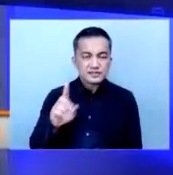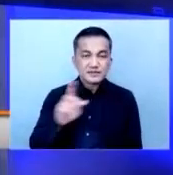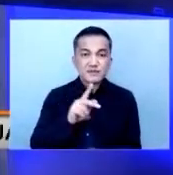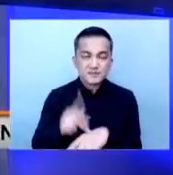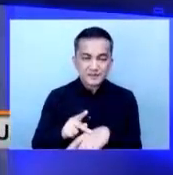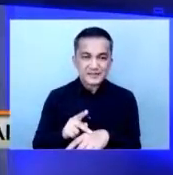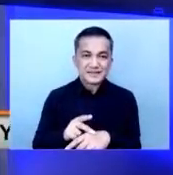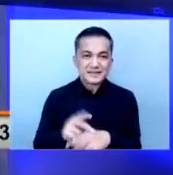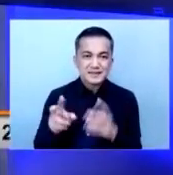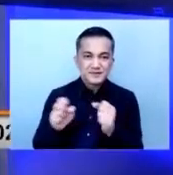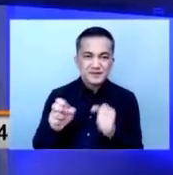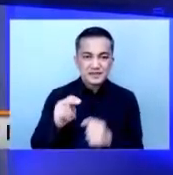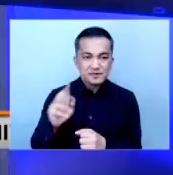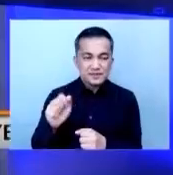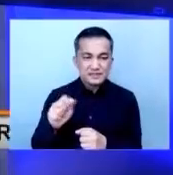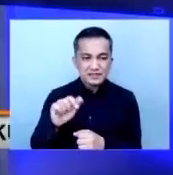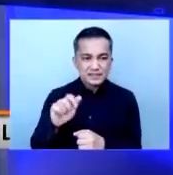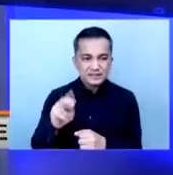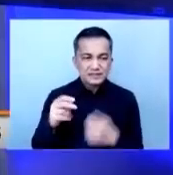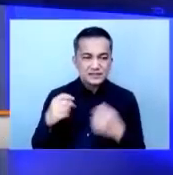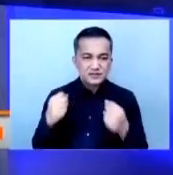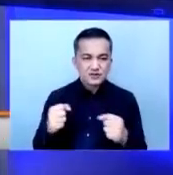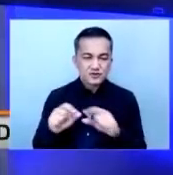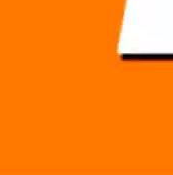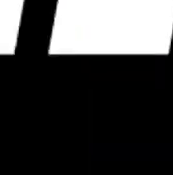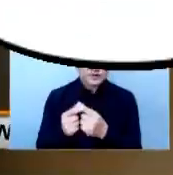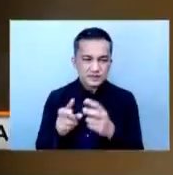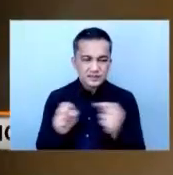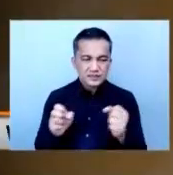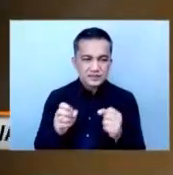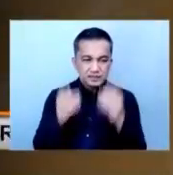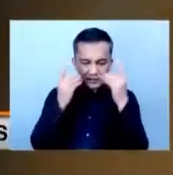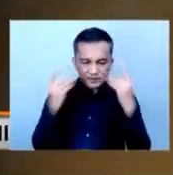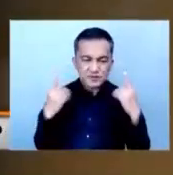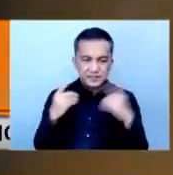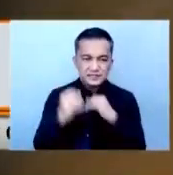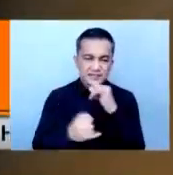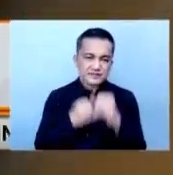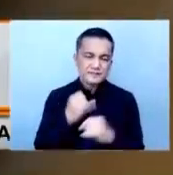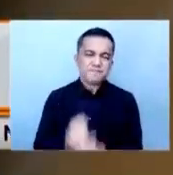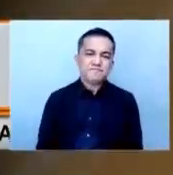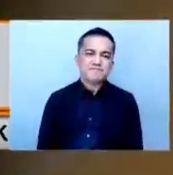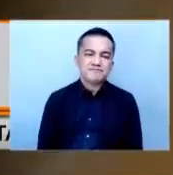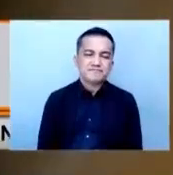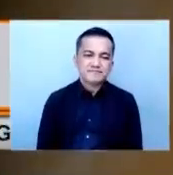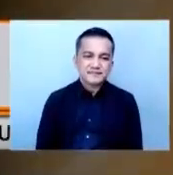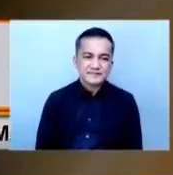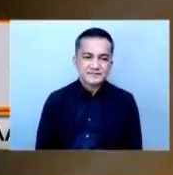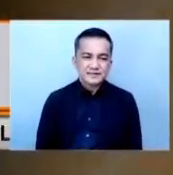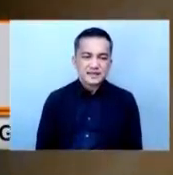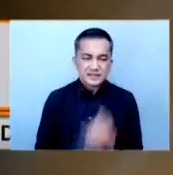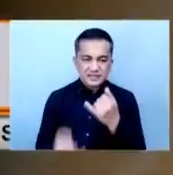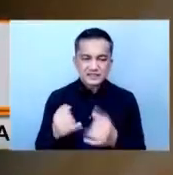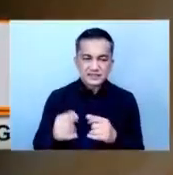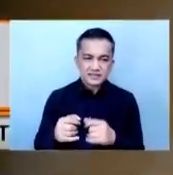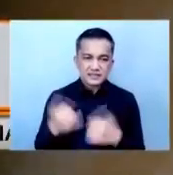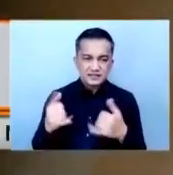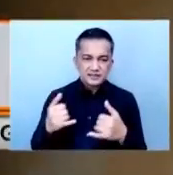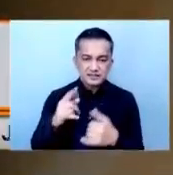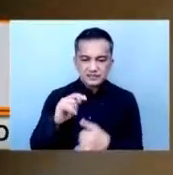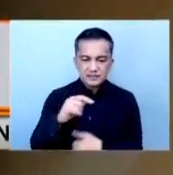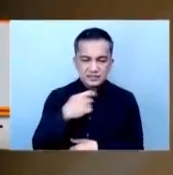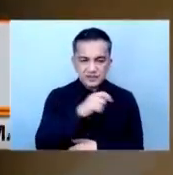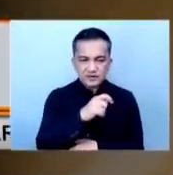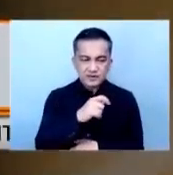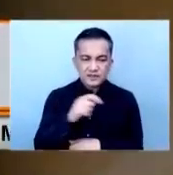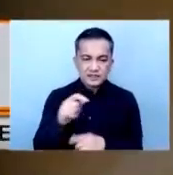group na lalaban sa Dubai International Tournament. Huling naglaro ang NBA champion para sa Taiwan T1 League at pumutok ang balita na napirma